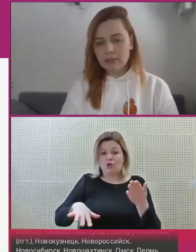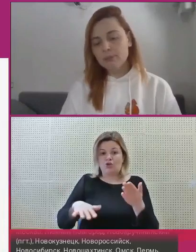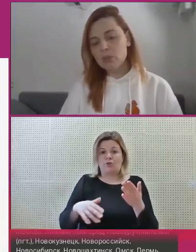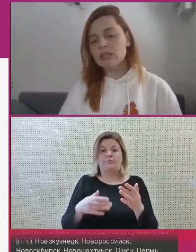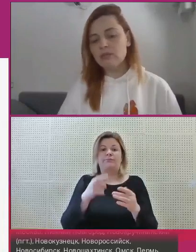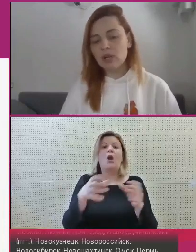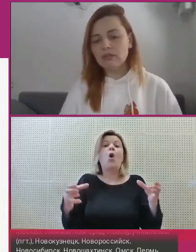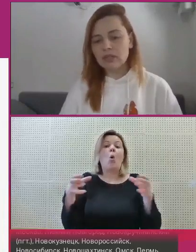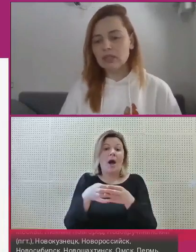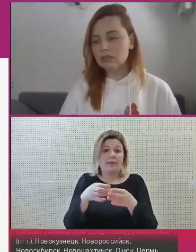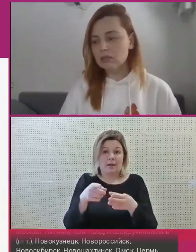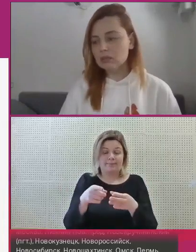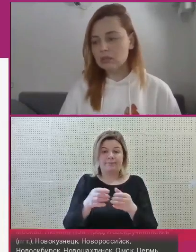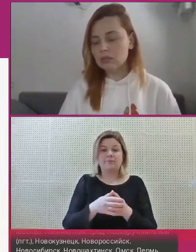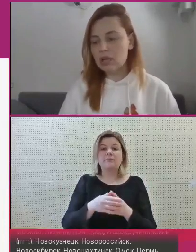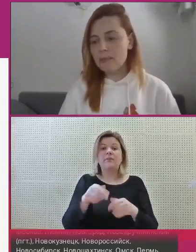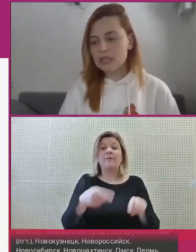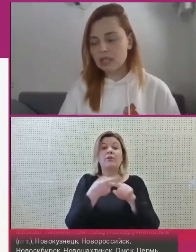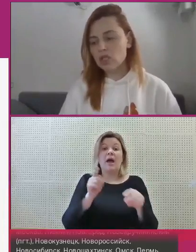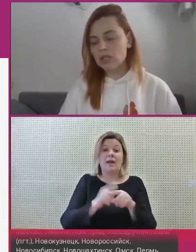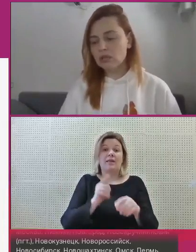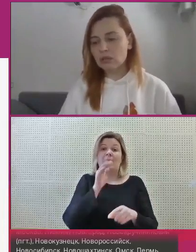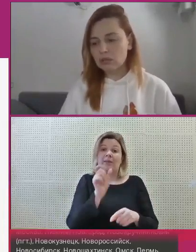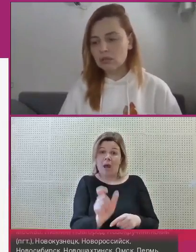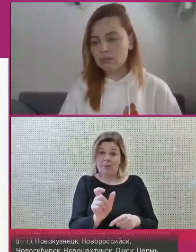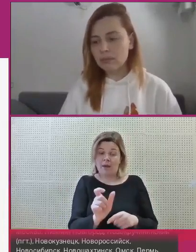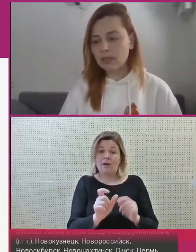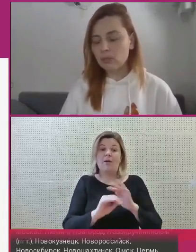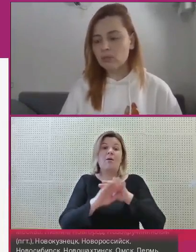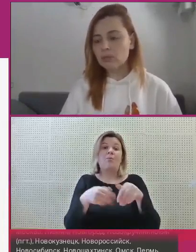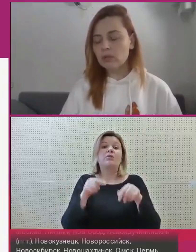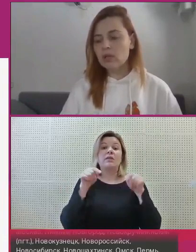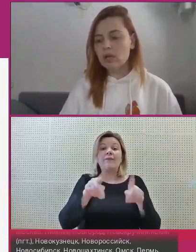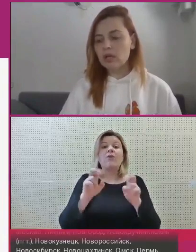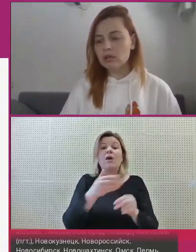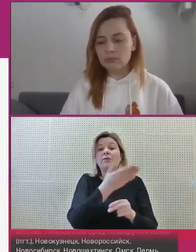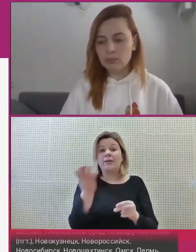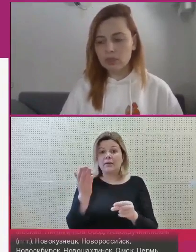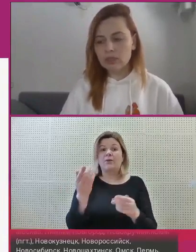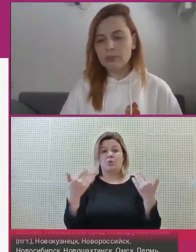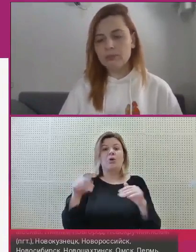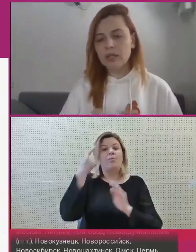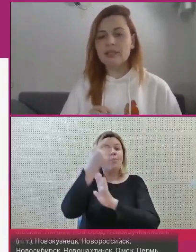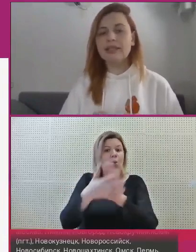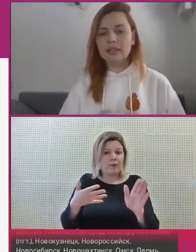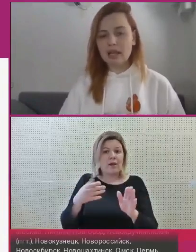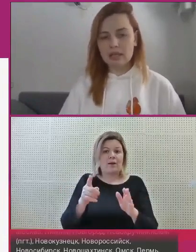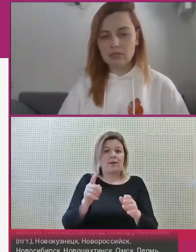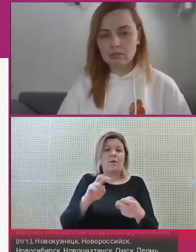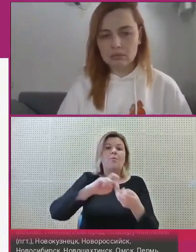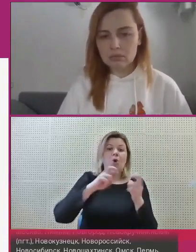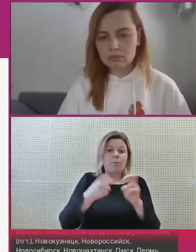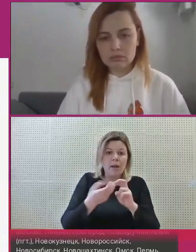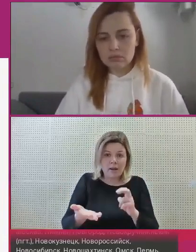На этапе после того, как вы обозначили проблему, поняли, примерно